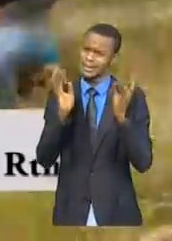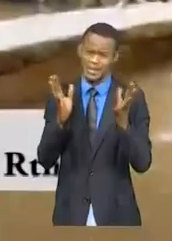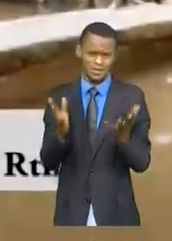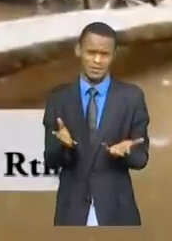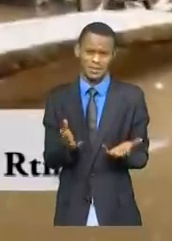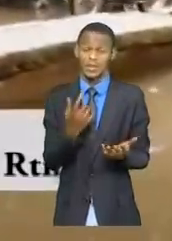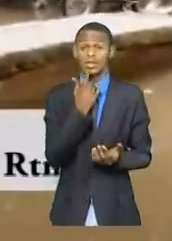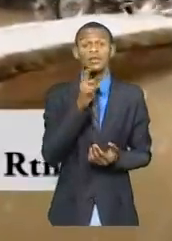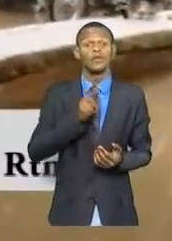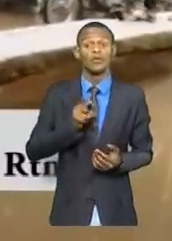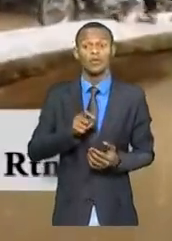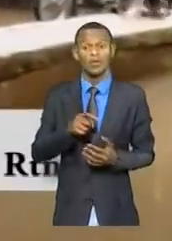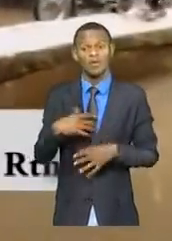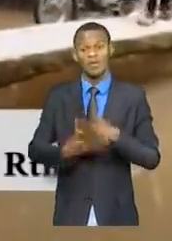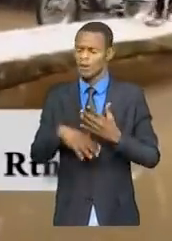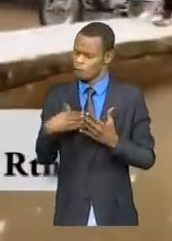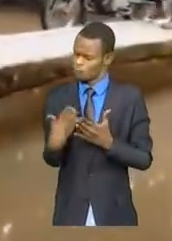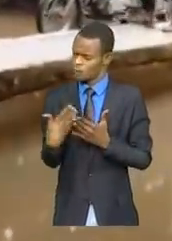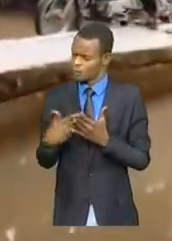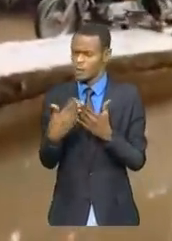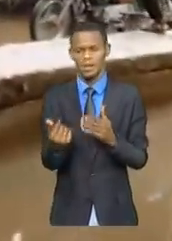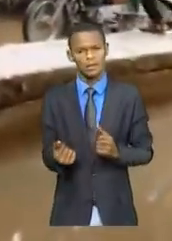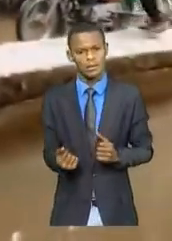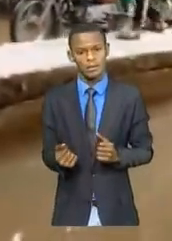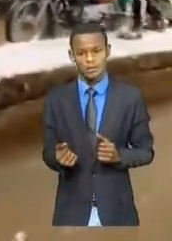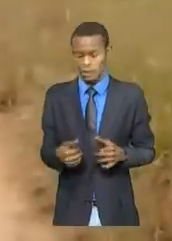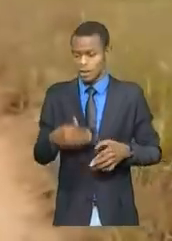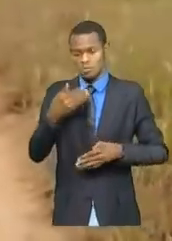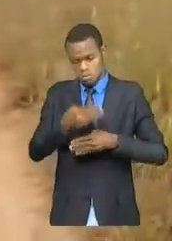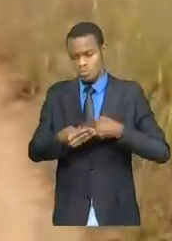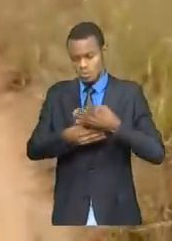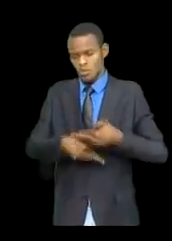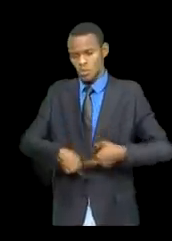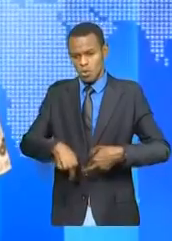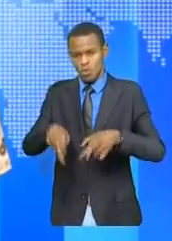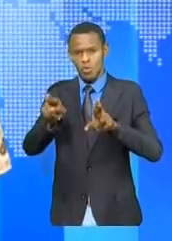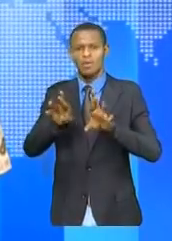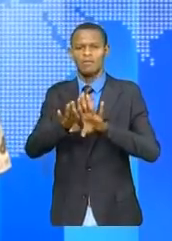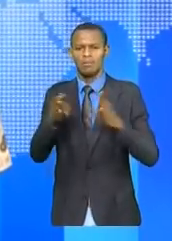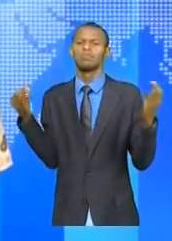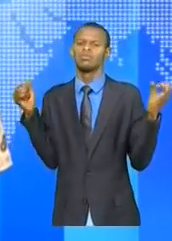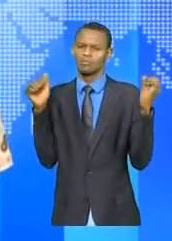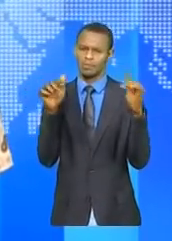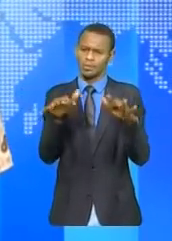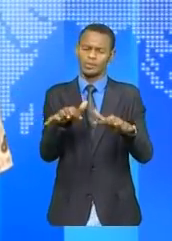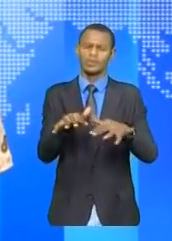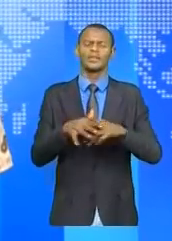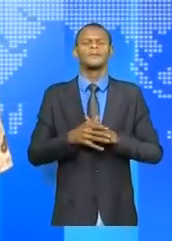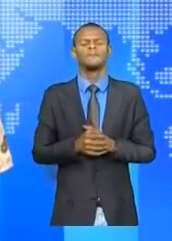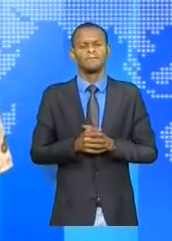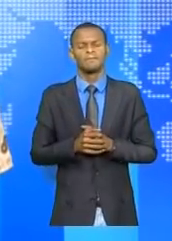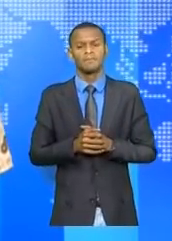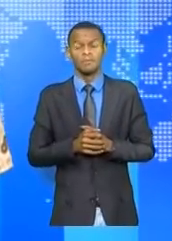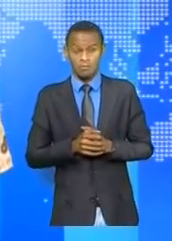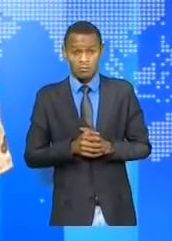donc faire quelque chose, il faut faire vite pour désenclaver les territoires de Koutou. La culture est un